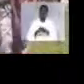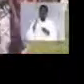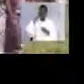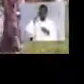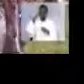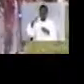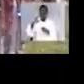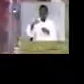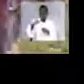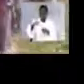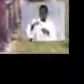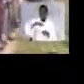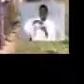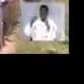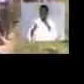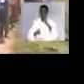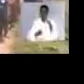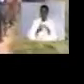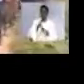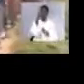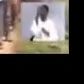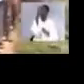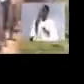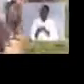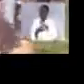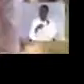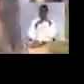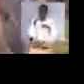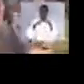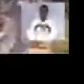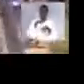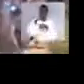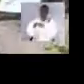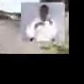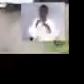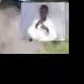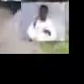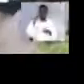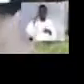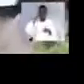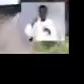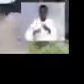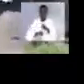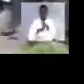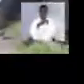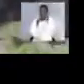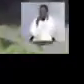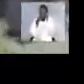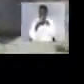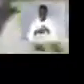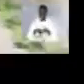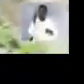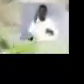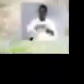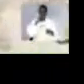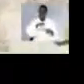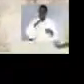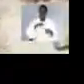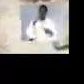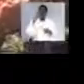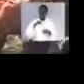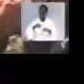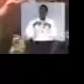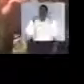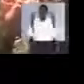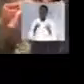Les femmes rurales représentent plus du quart de la population mondiale. Elles contribuent ainsi au bien-être de la communauté, au